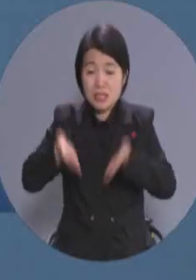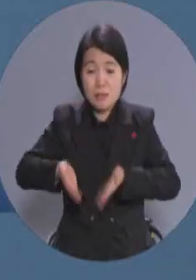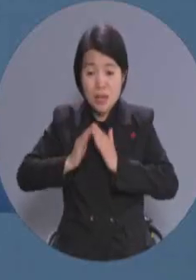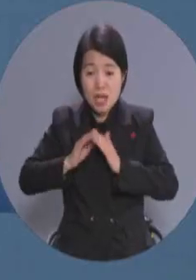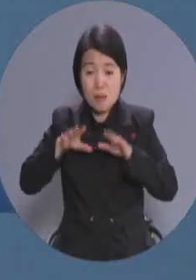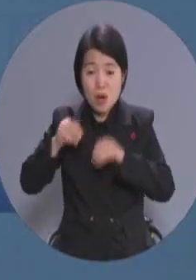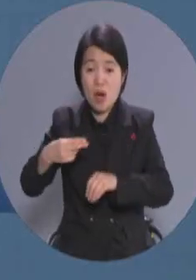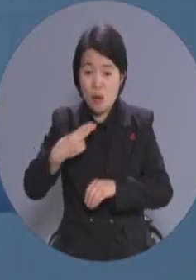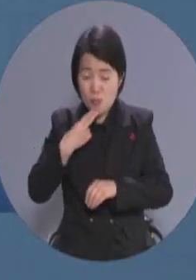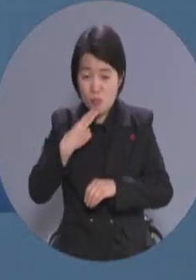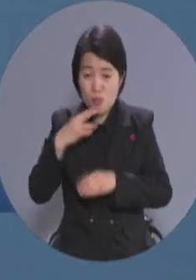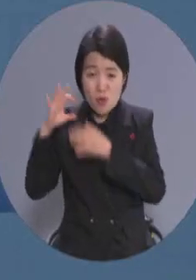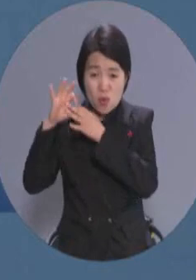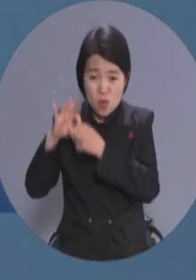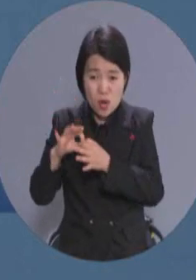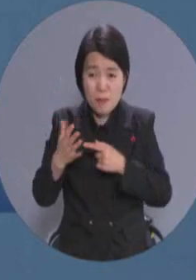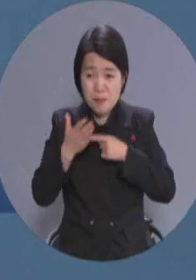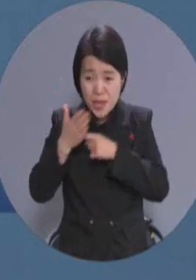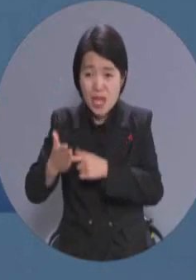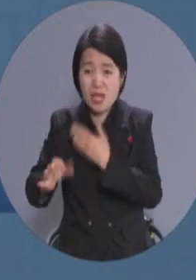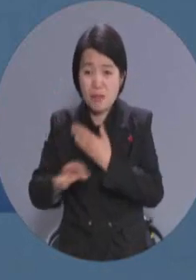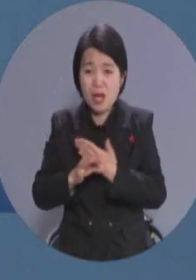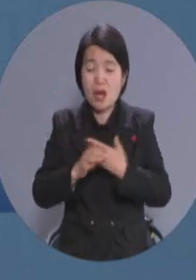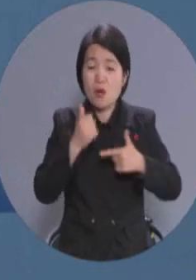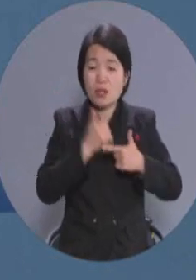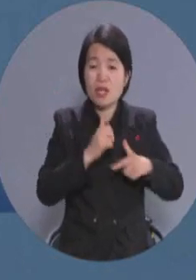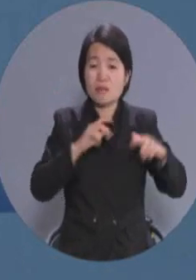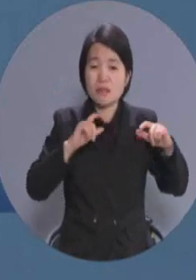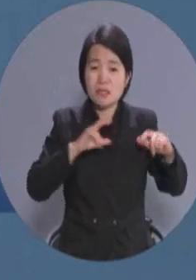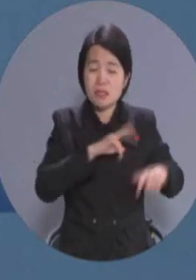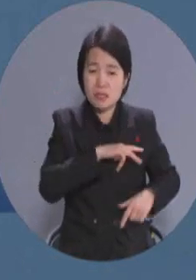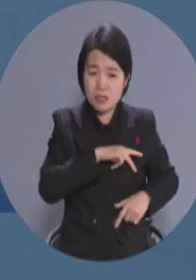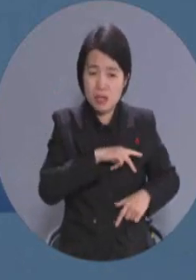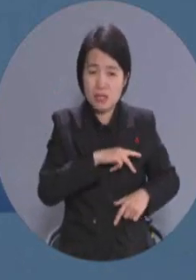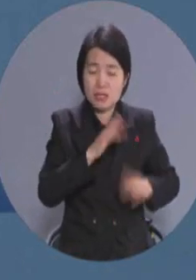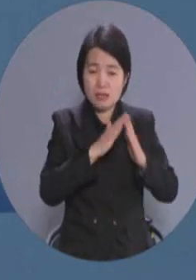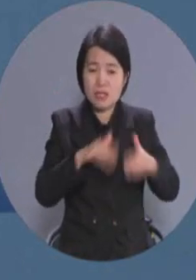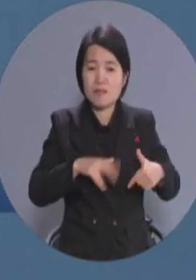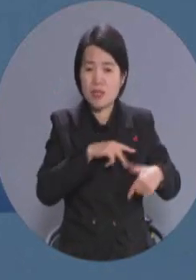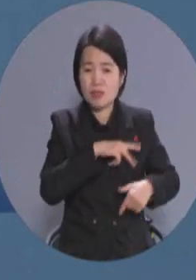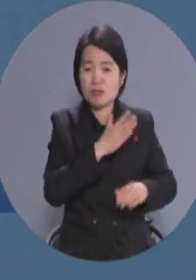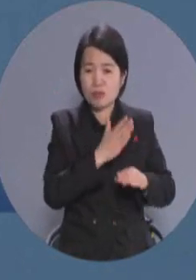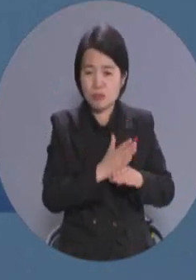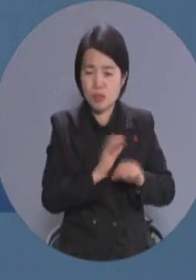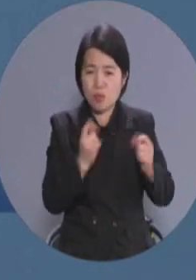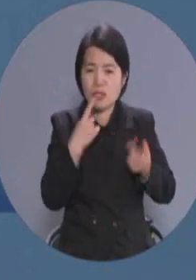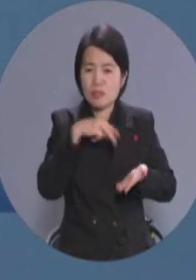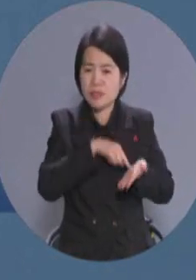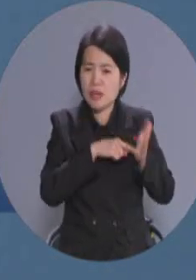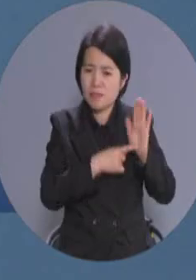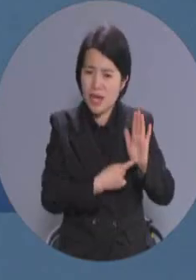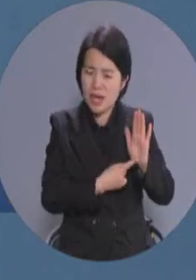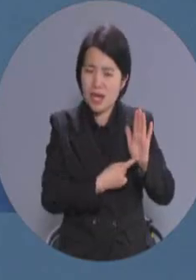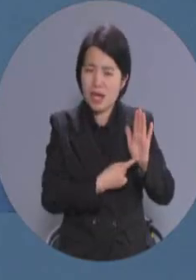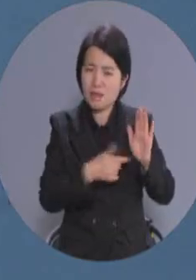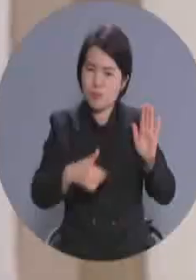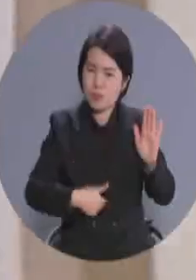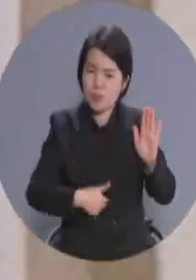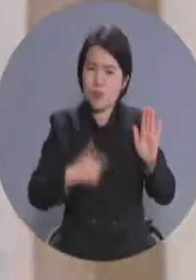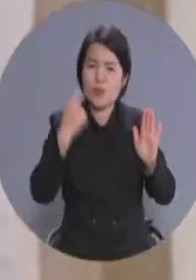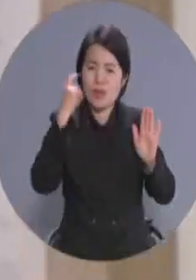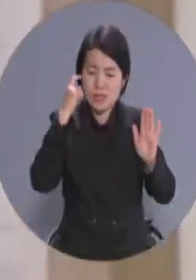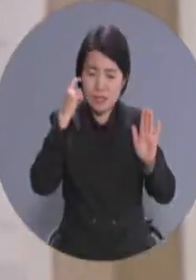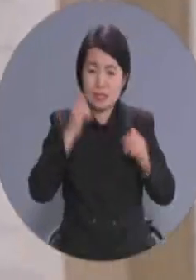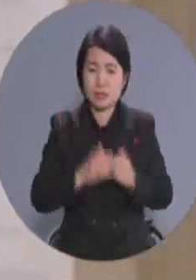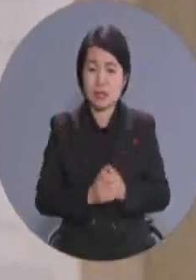지속된다 그러면은 호남 의원들 특히 전남 의원들 중심으로도 공동 입장 발표를 해야 되는 거 아닌가